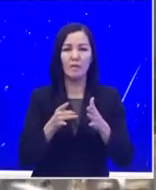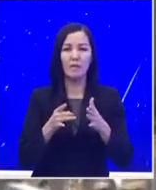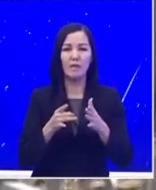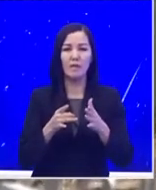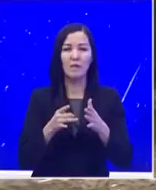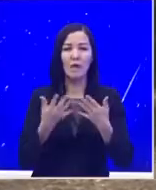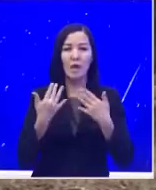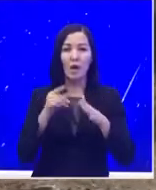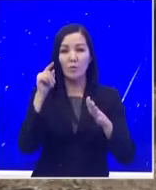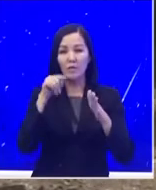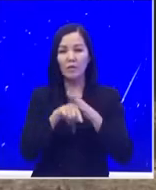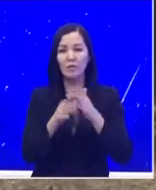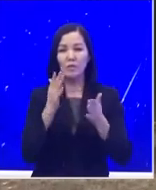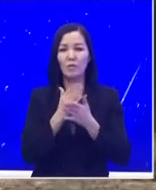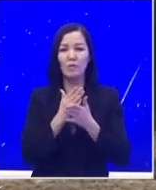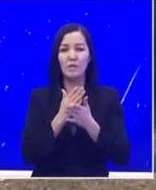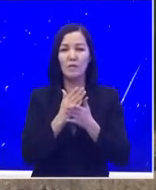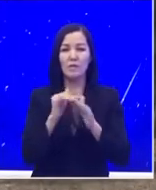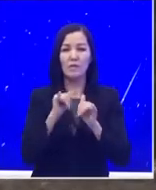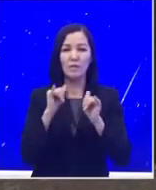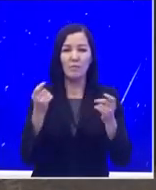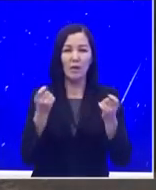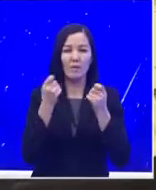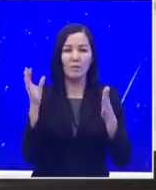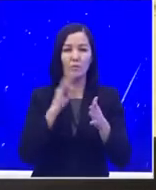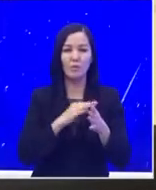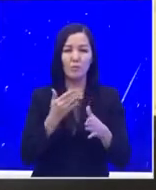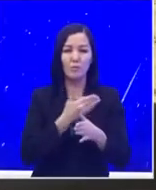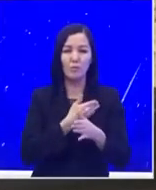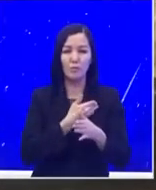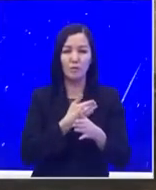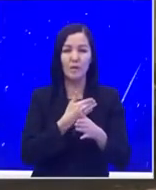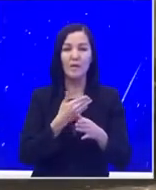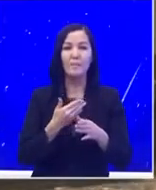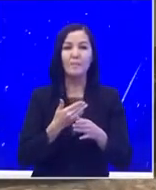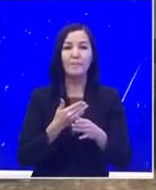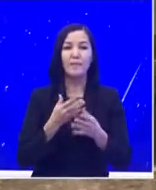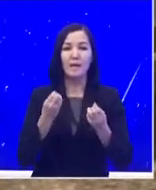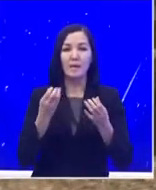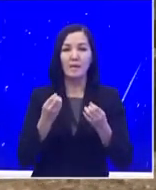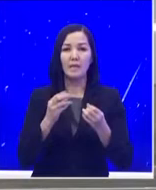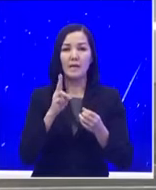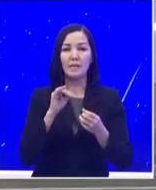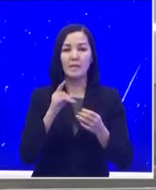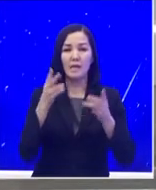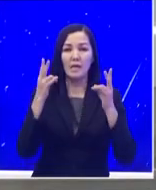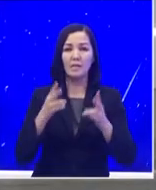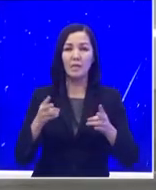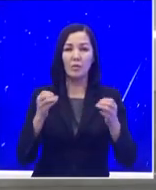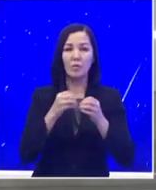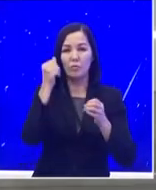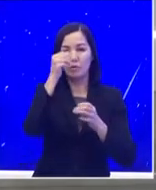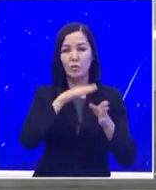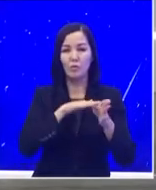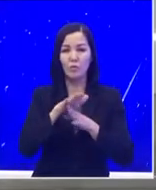ауыл ішінен өтетіндіктен елді мекен дамуына азда болса, үлес қосуға шешім қабылдапты. Әрі Қызылағаш апатына 10 жыл